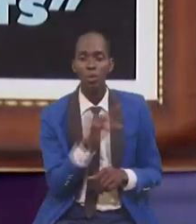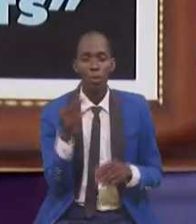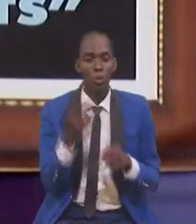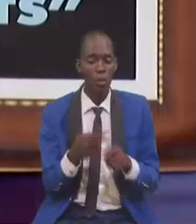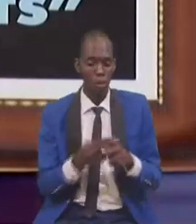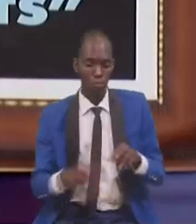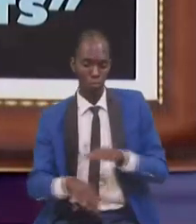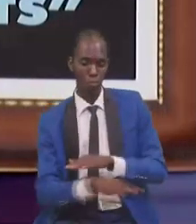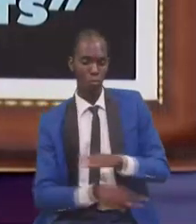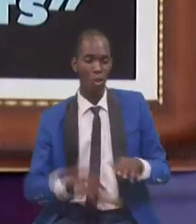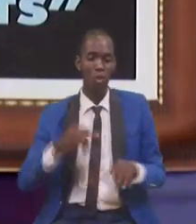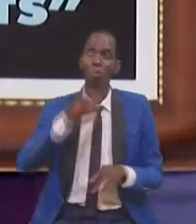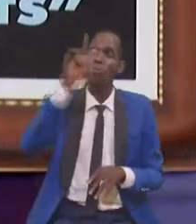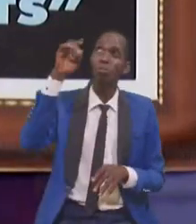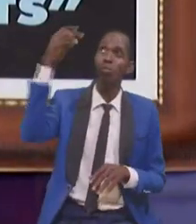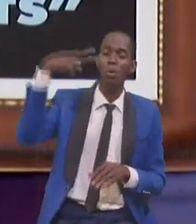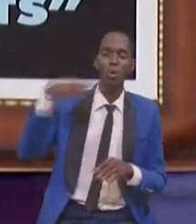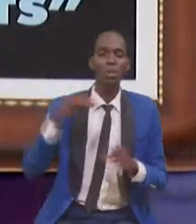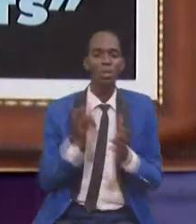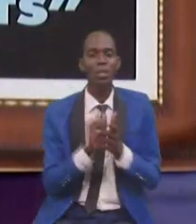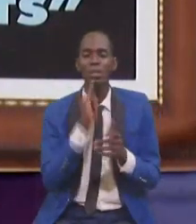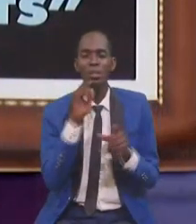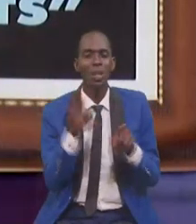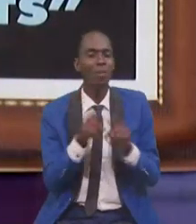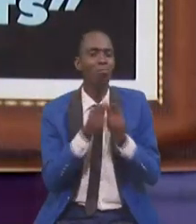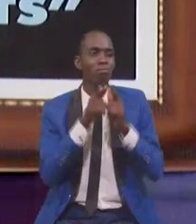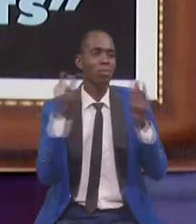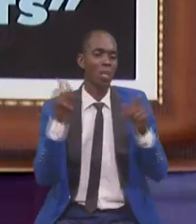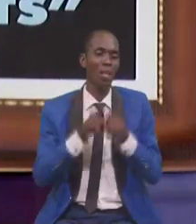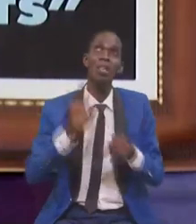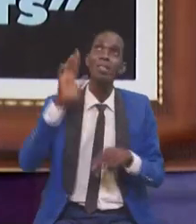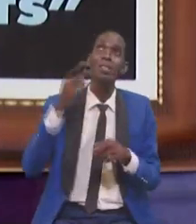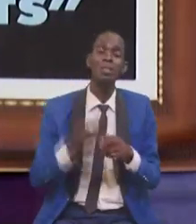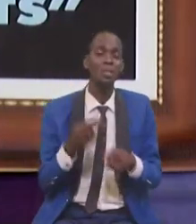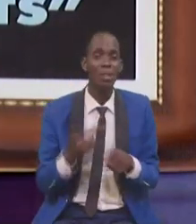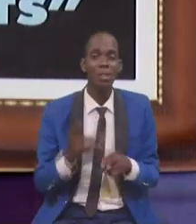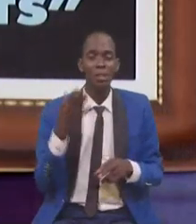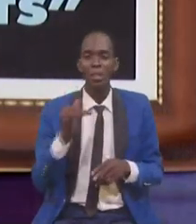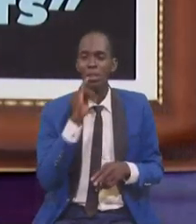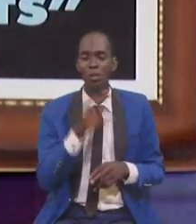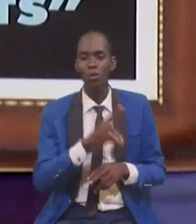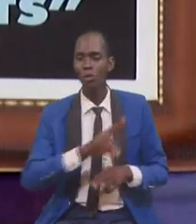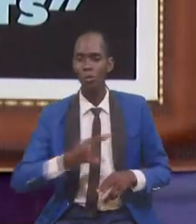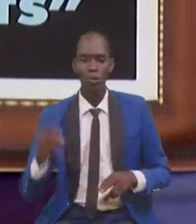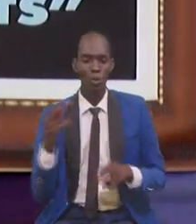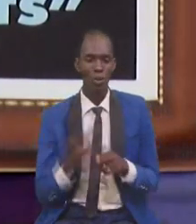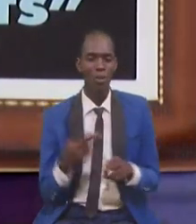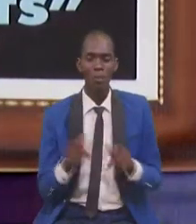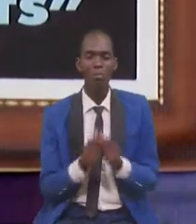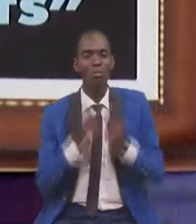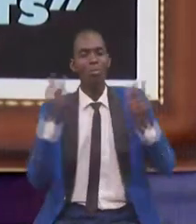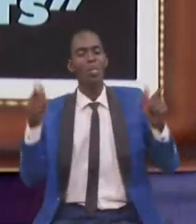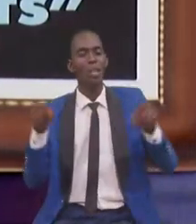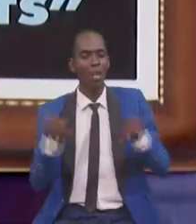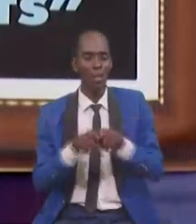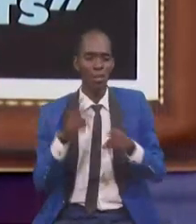le soleil aussi grand que son nom. Il n'y a pas de sacrificateur sous le soleil aussi grand que